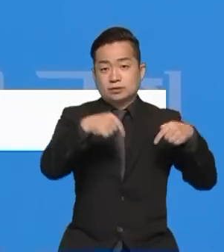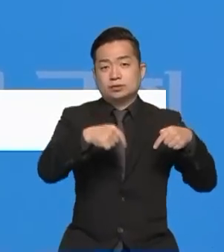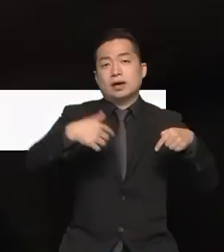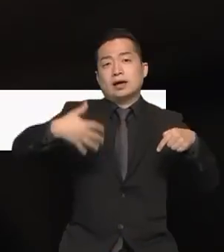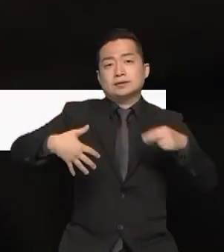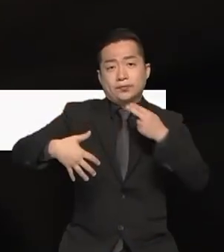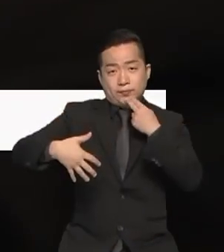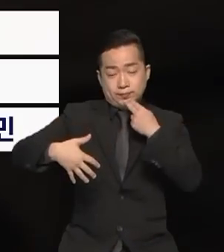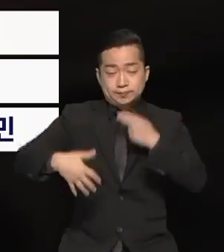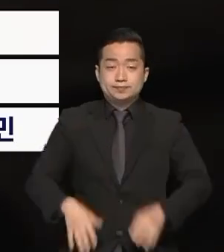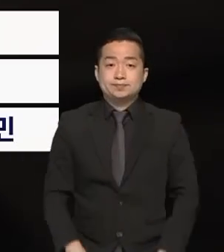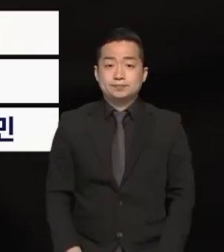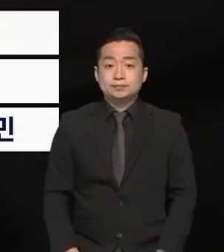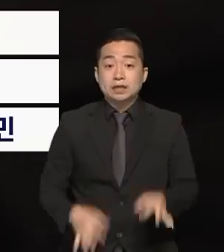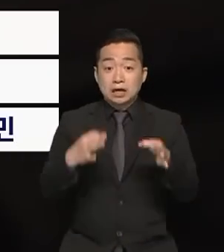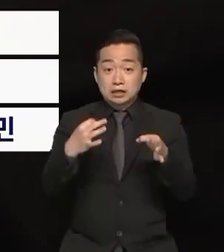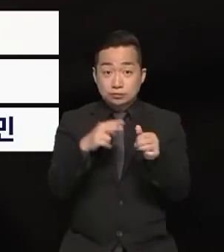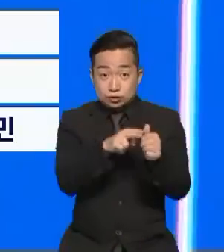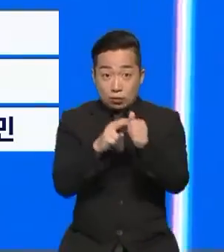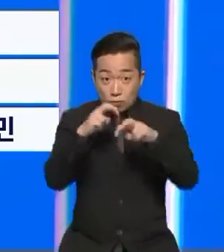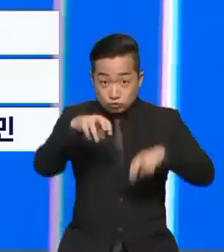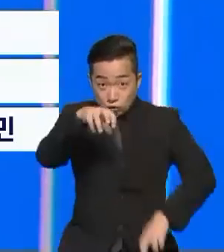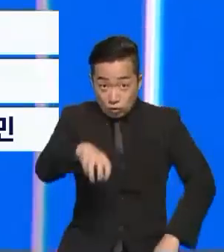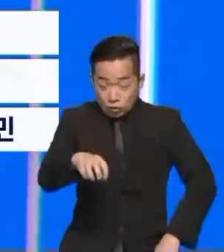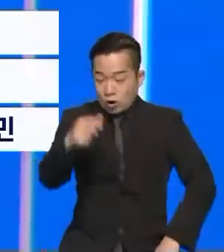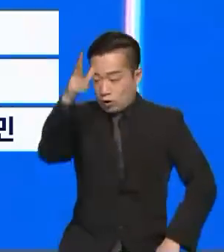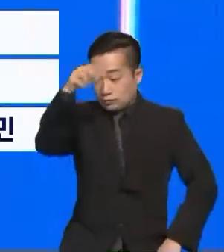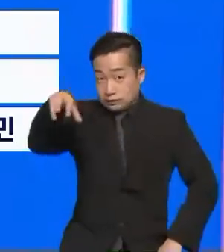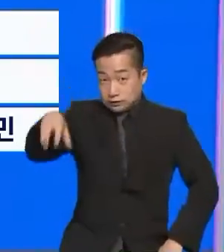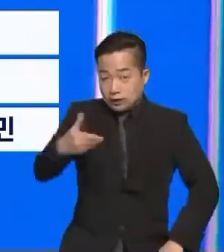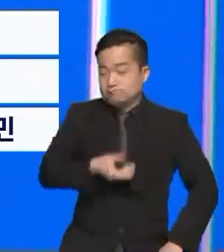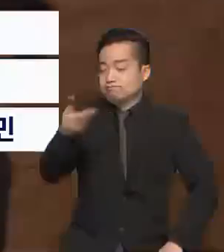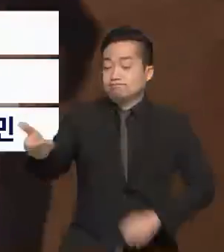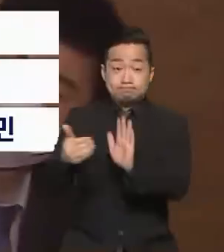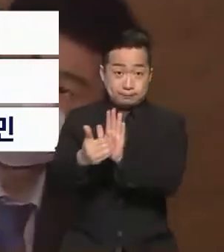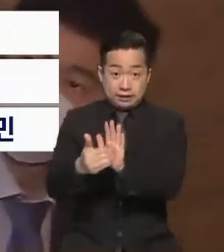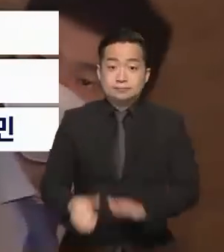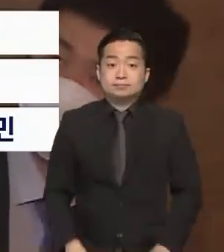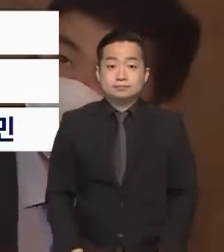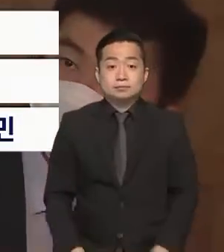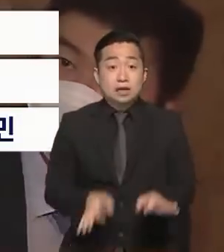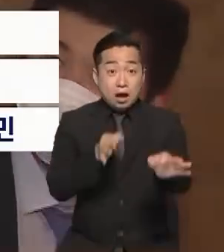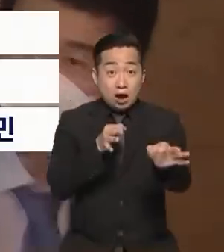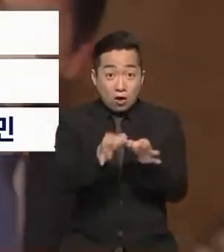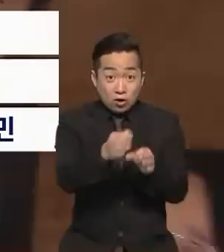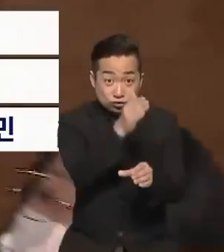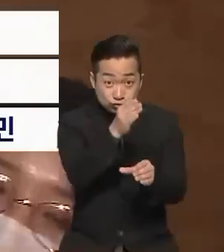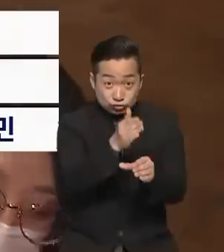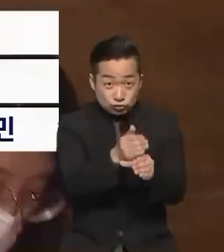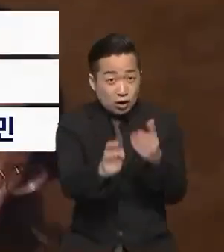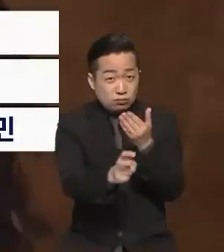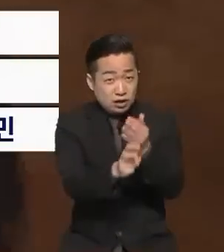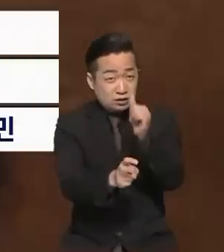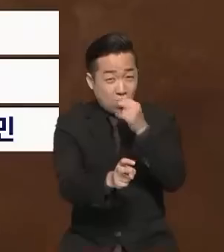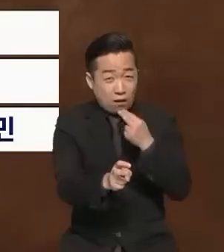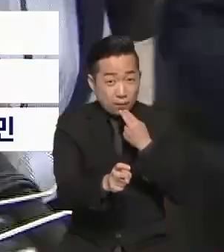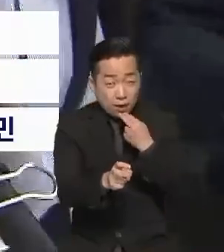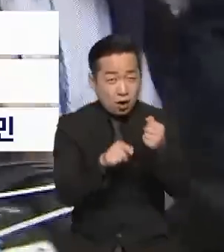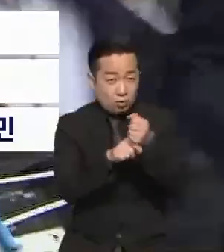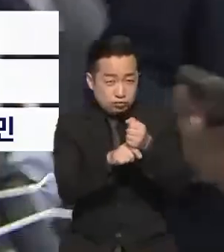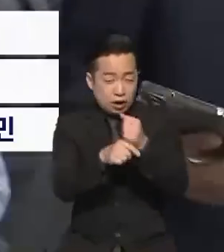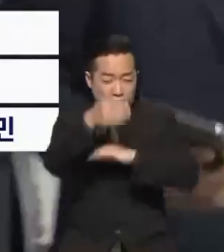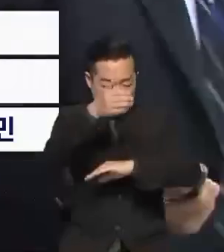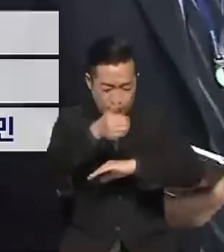없습니다. 금융정보분석원이 수사기관에 관련 정보를 넘긴 만큼 거래 과정에서 위법 여부는 수사를 통해 판가름